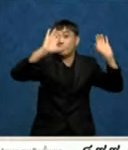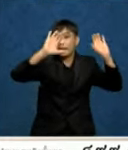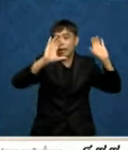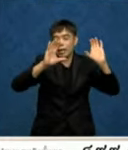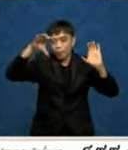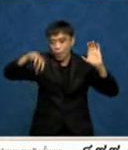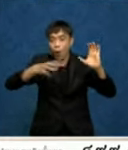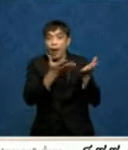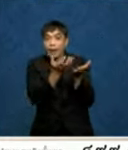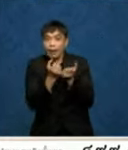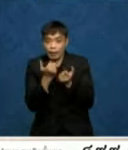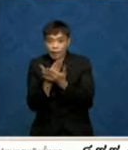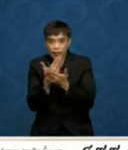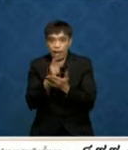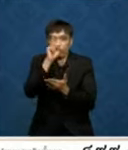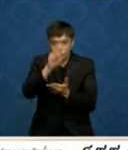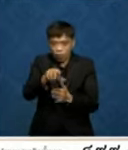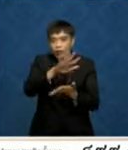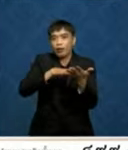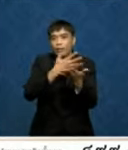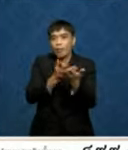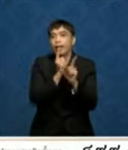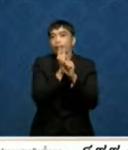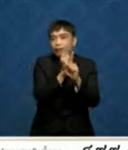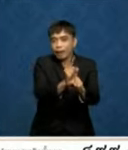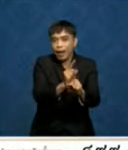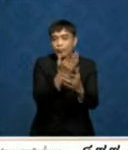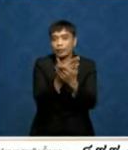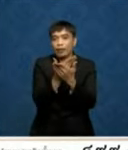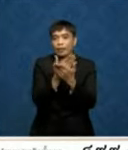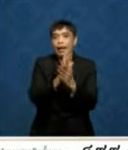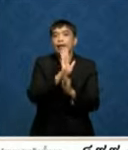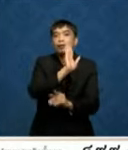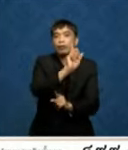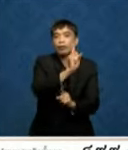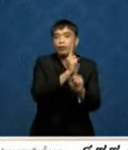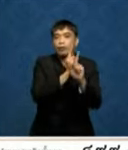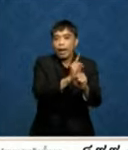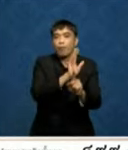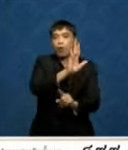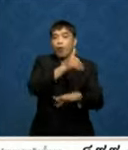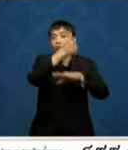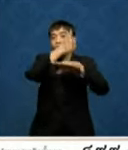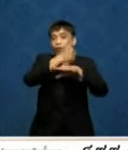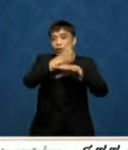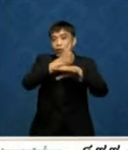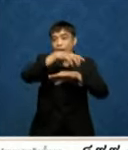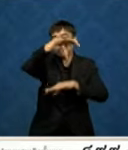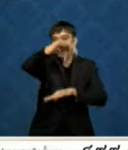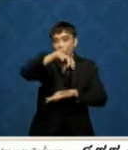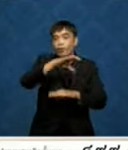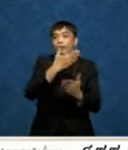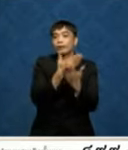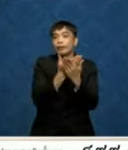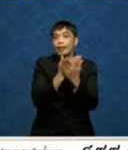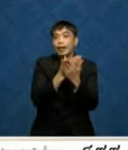ไปตามแผนการบริหารงานและแผนการใช้จ่ายงบประมาณที่ได้รับความเห็นชอบจากผู้อำนวยการสำนักงบประมาณ